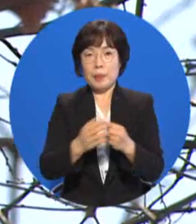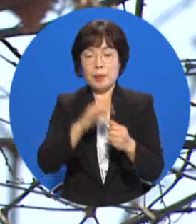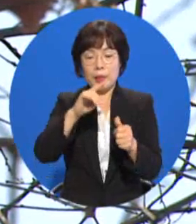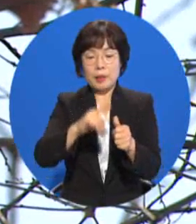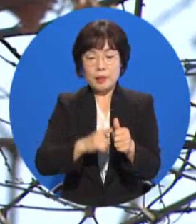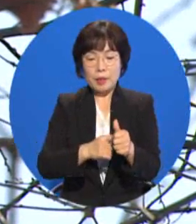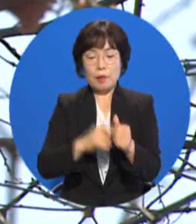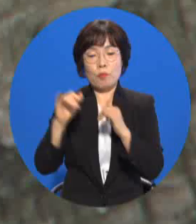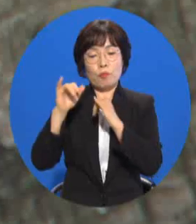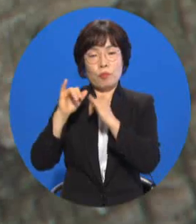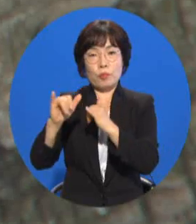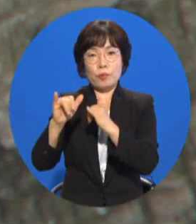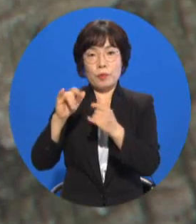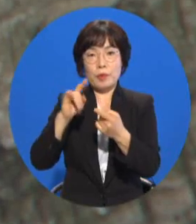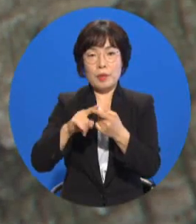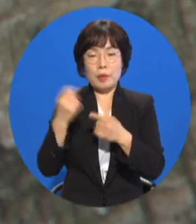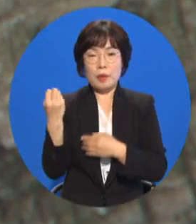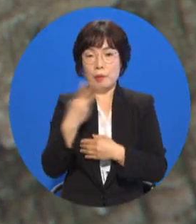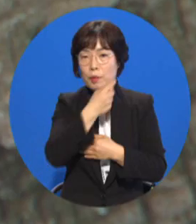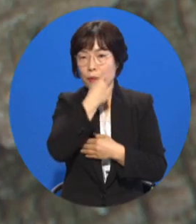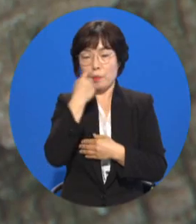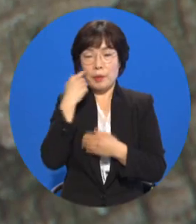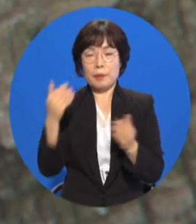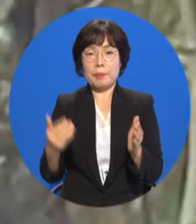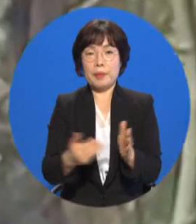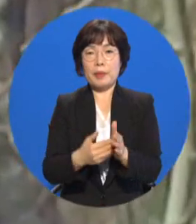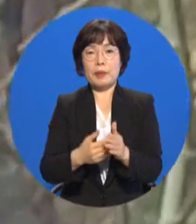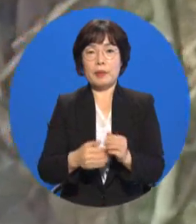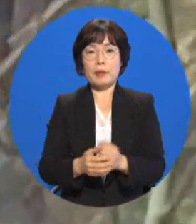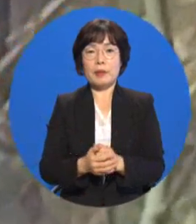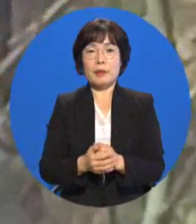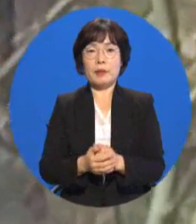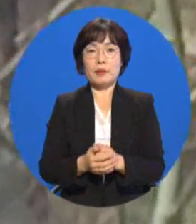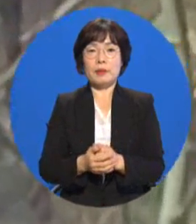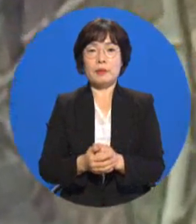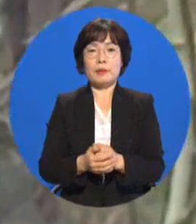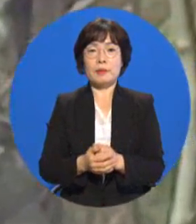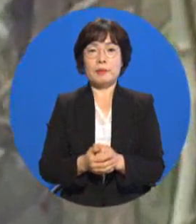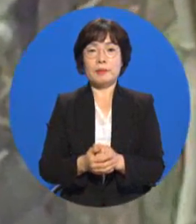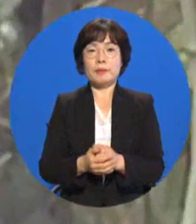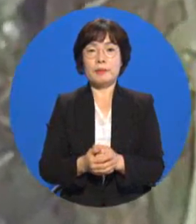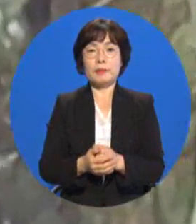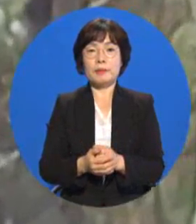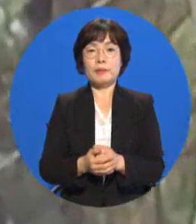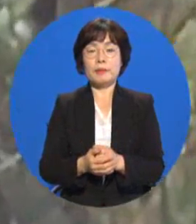생태계 우수성을 다시 한번 입증하고 있습니다. MBC 뉴스 박영훈입니다.